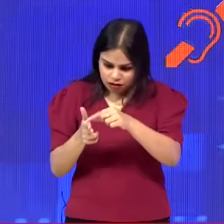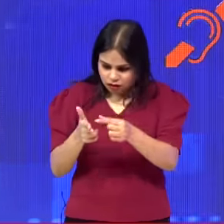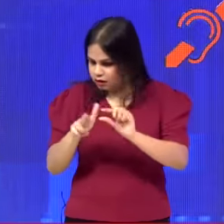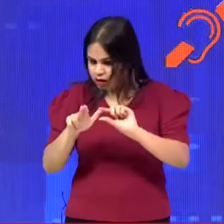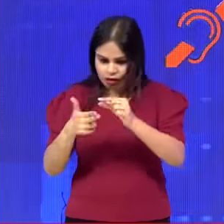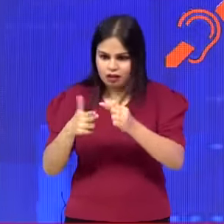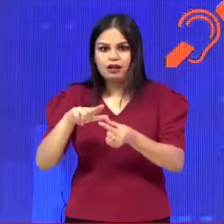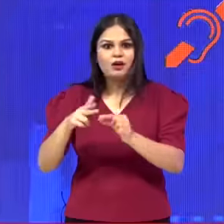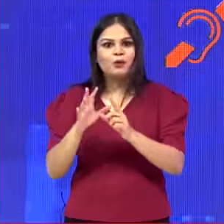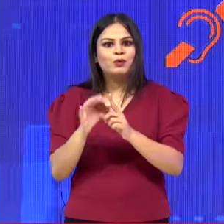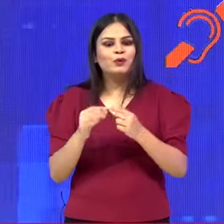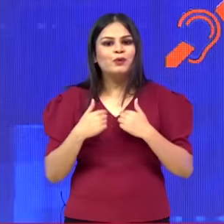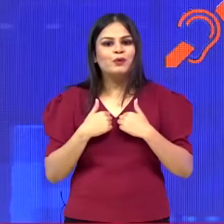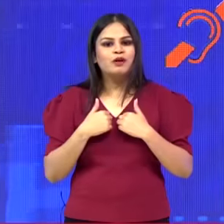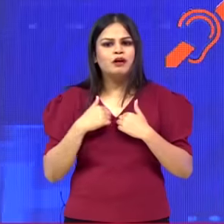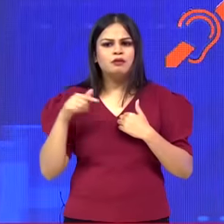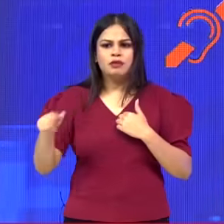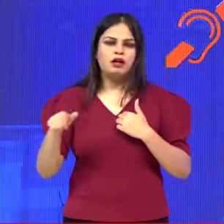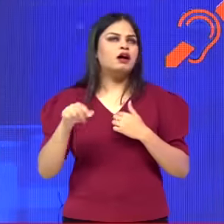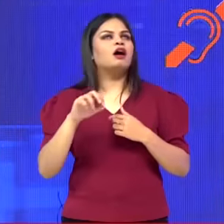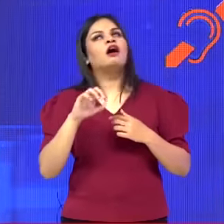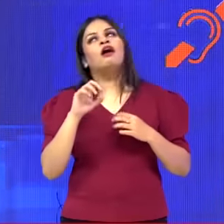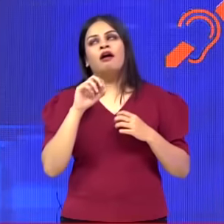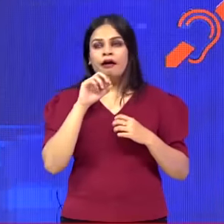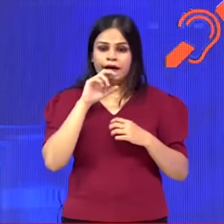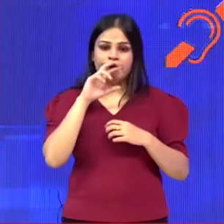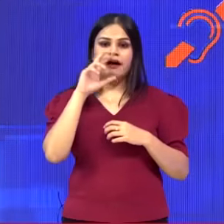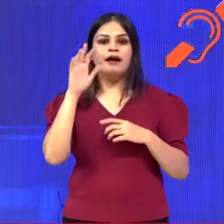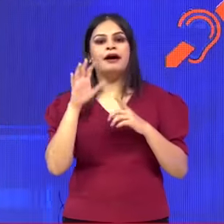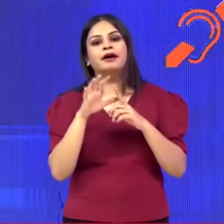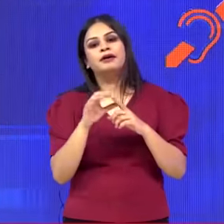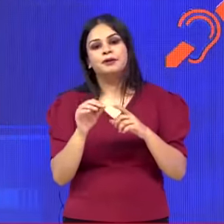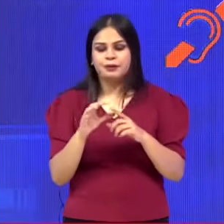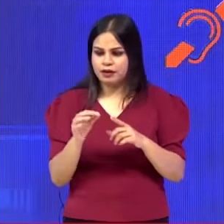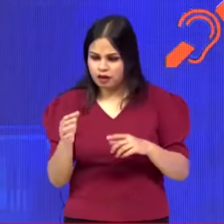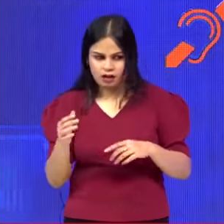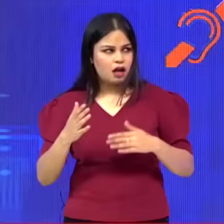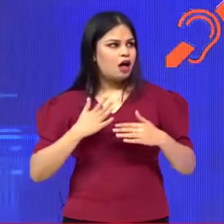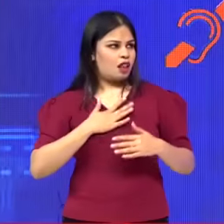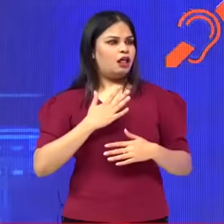तो सर ने ऐसा पठान जिंदा है।